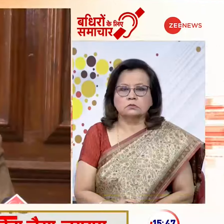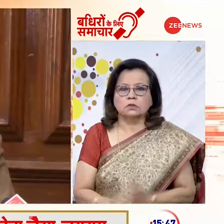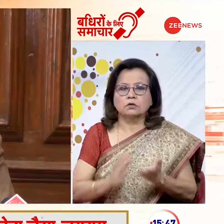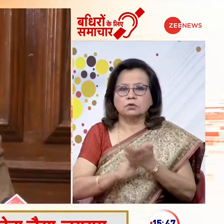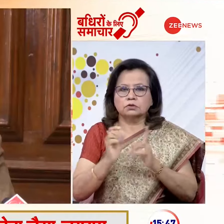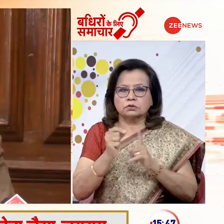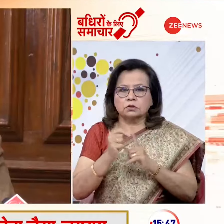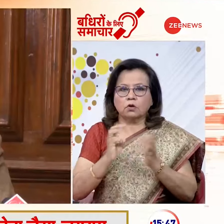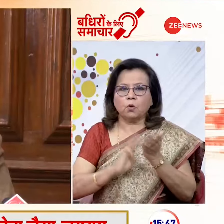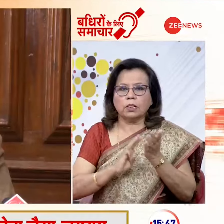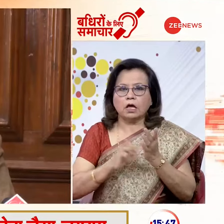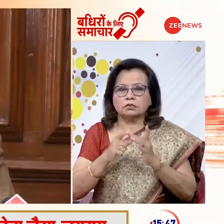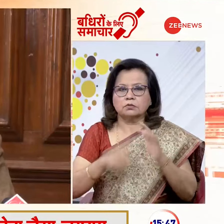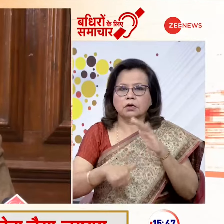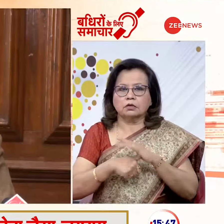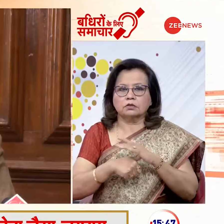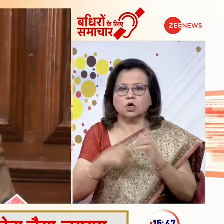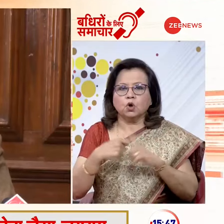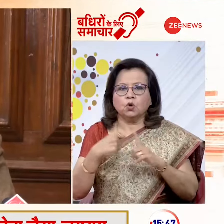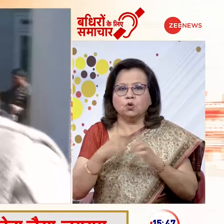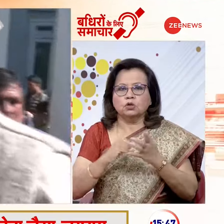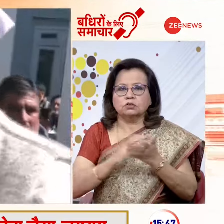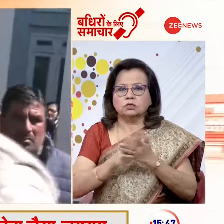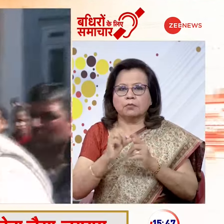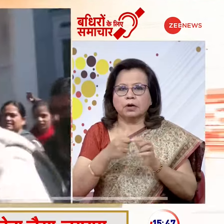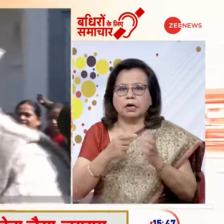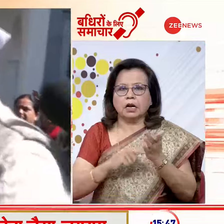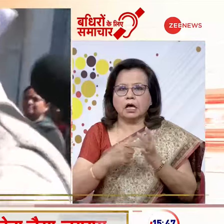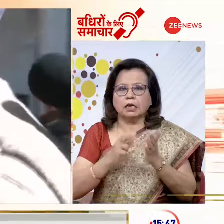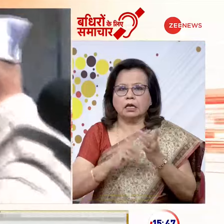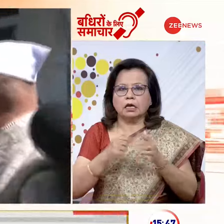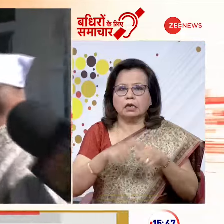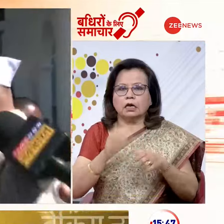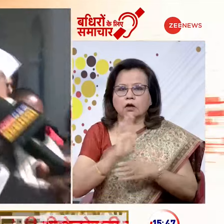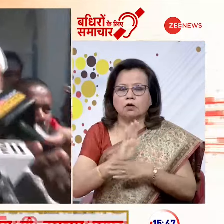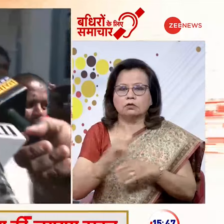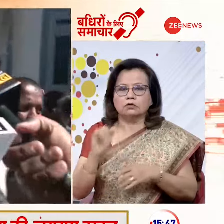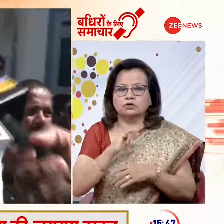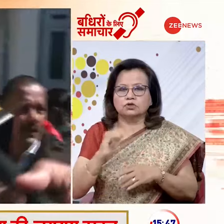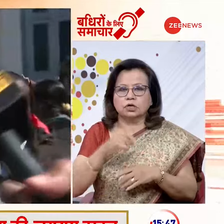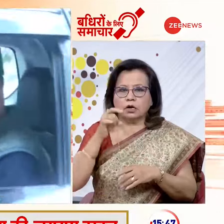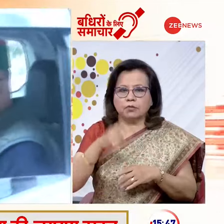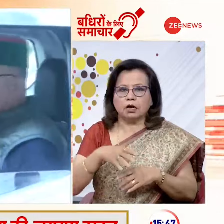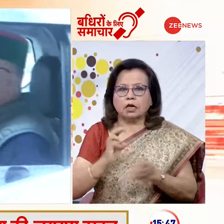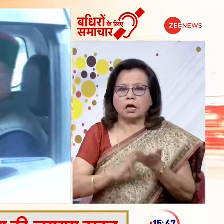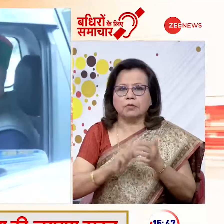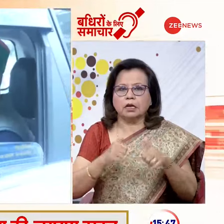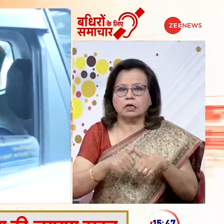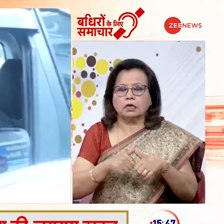हिमाचल प्रदेश विधान सभा की अध्यक्ष कुलदीप सिंग पठानिया ने कॉंग्रेस के छे बागी विधायकों की